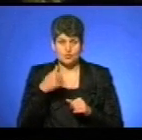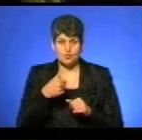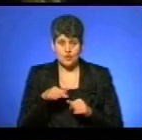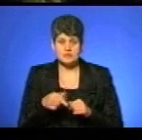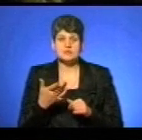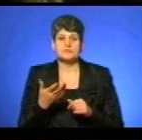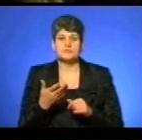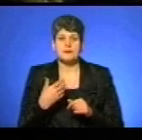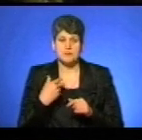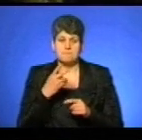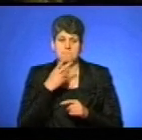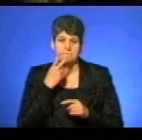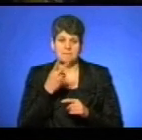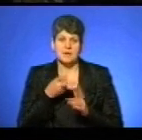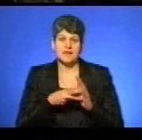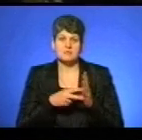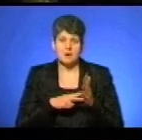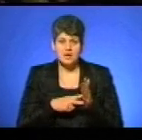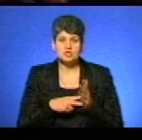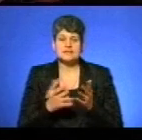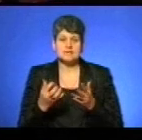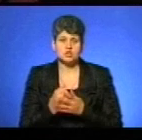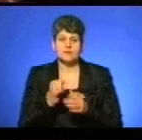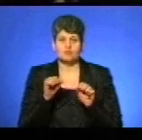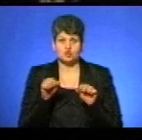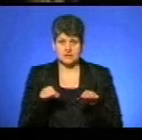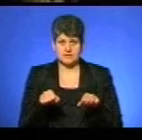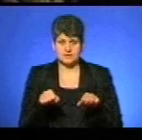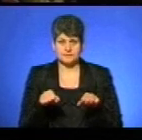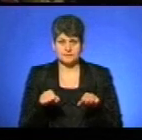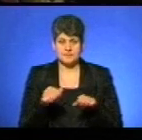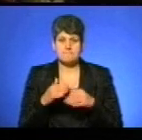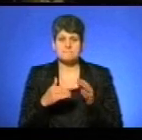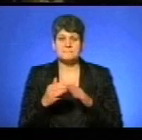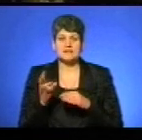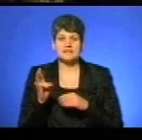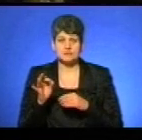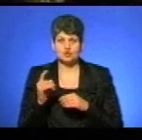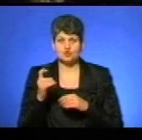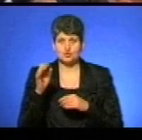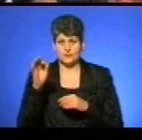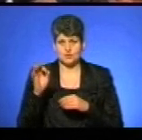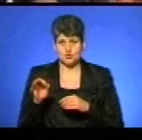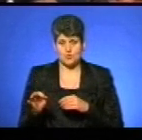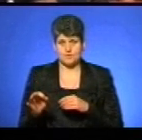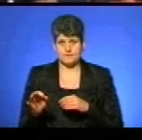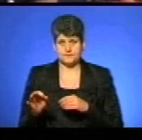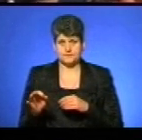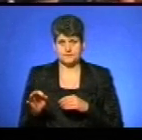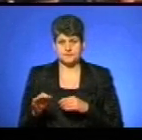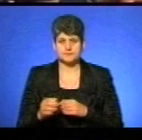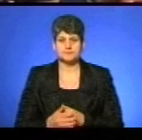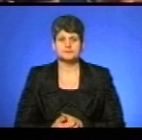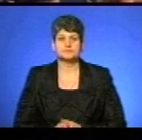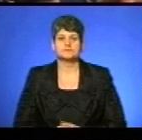ми передбачили в бюджеті, знайшли можливість практично 100%. Соломія Струс,